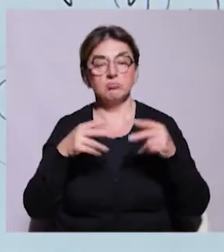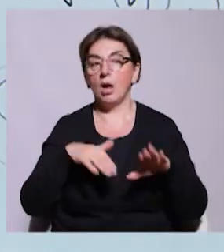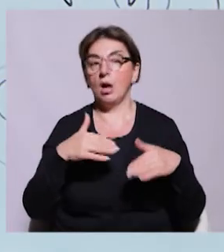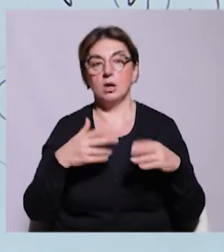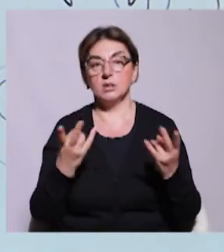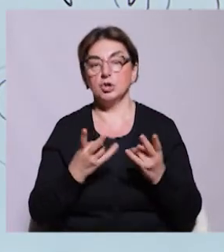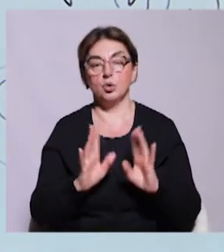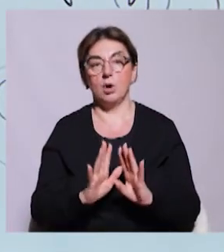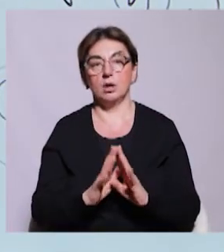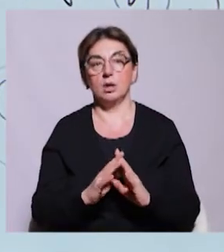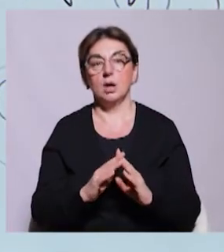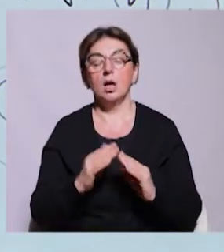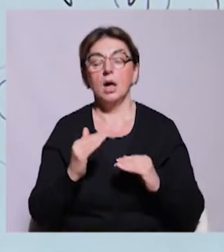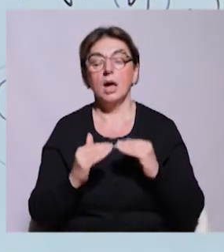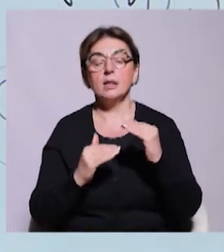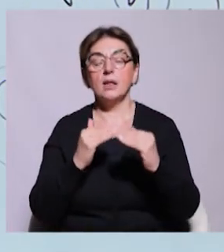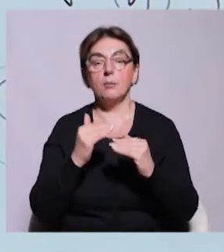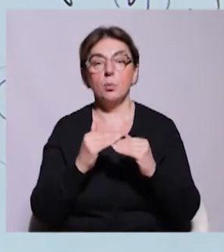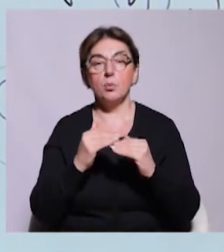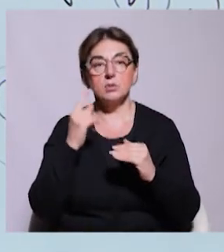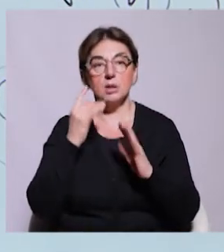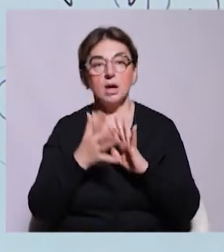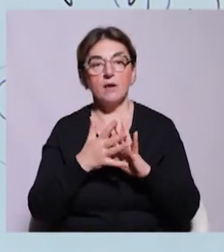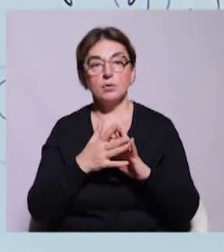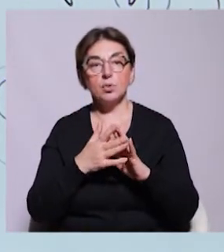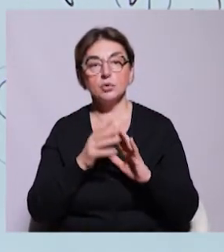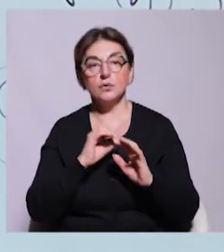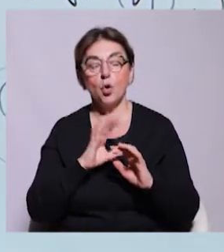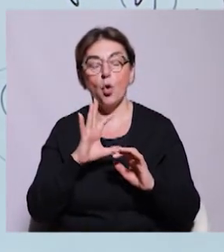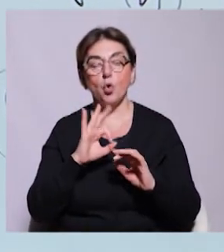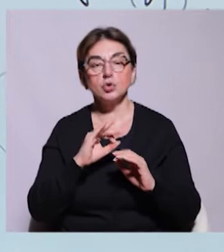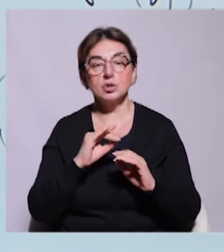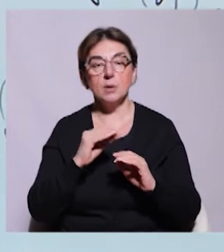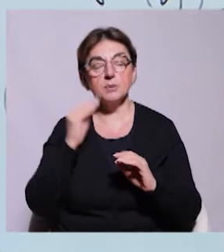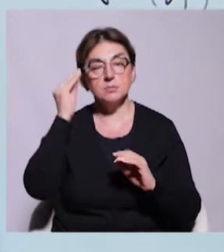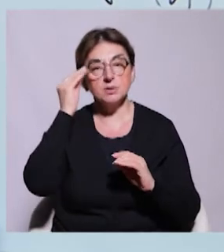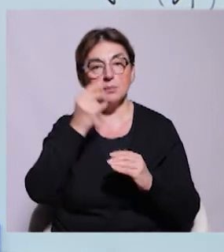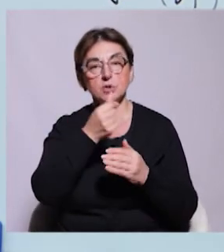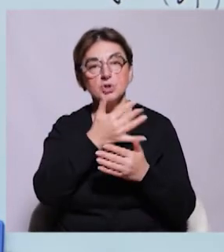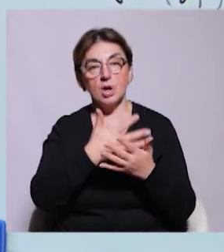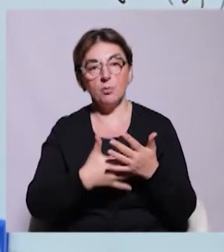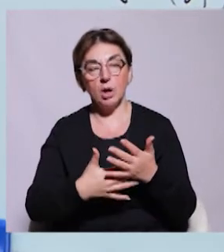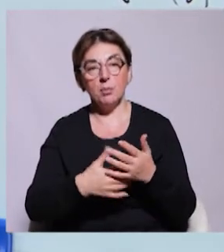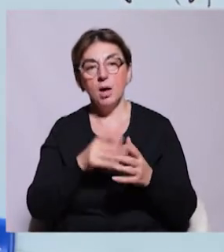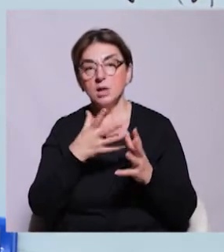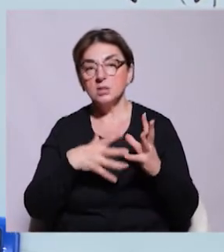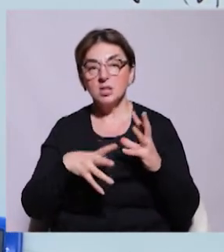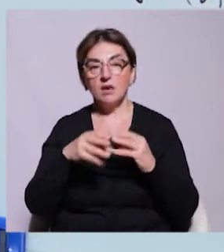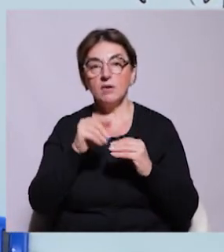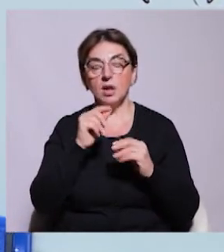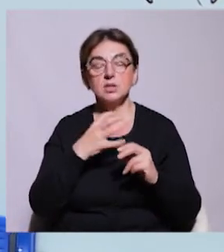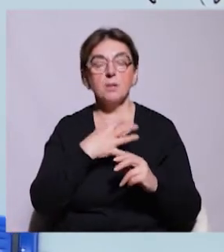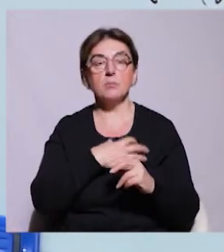არსად კოეფიციენტი არ უნდა დავწეროთ. ეტაპობრივად, რომ მივყვეთ ოქსიდების მცნების ჩამოყალიბებას, აუცილებელია